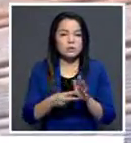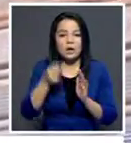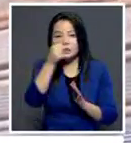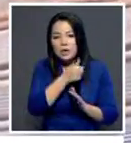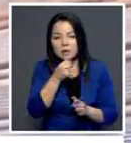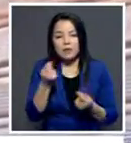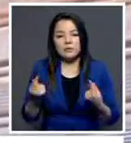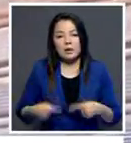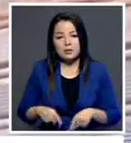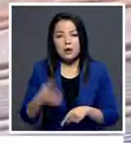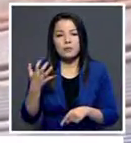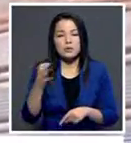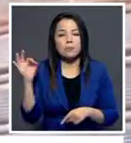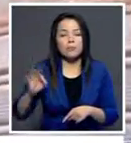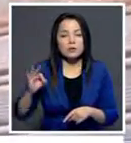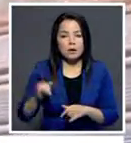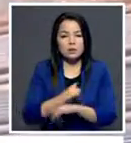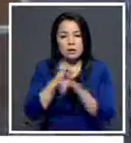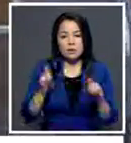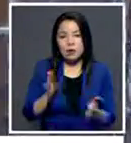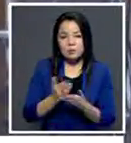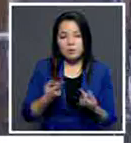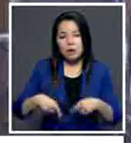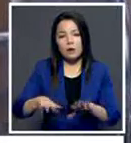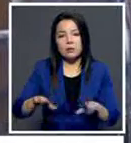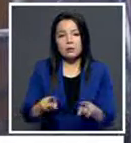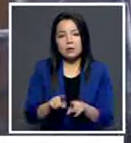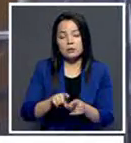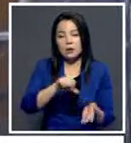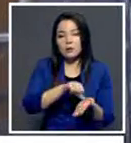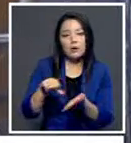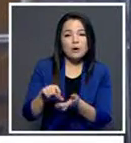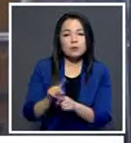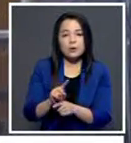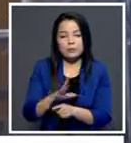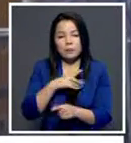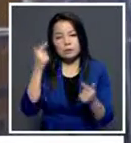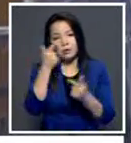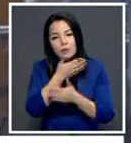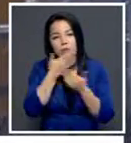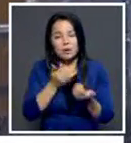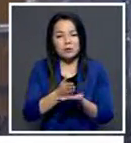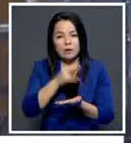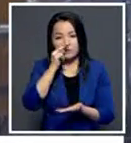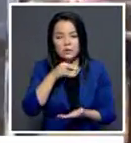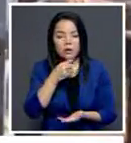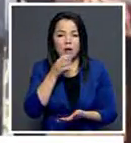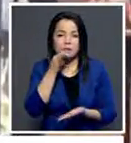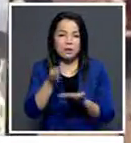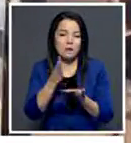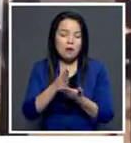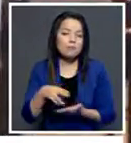мұнда инфляция деңгейі 500%-дан асты. Оппозиция социалистік үкіметті сауатсыз саясатшы айыптап отыр. Ал